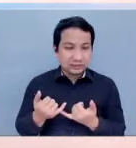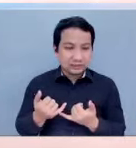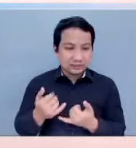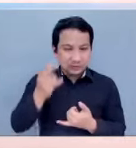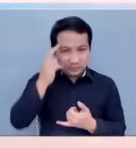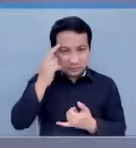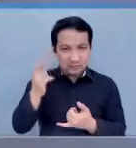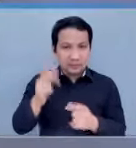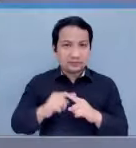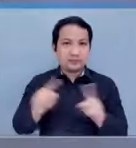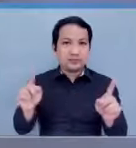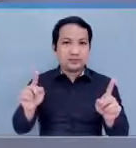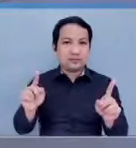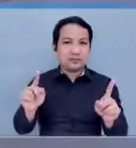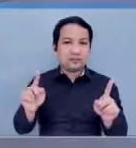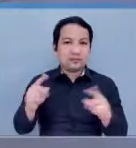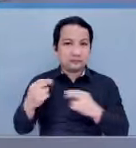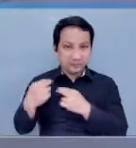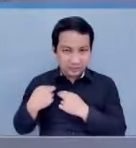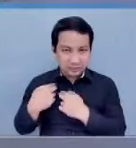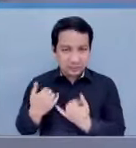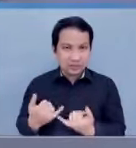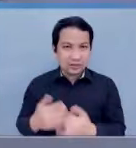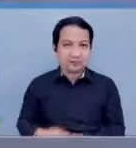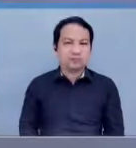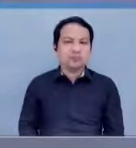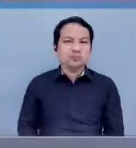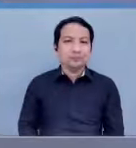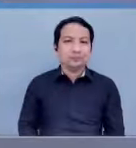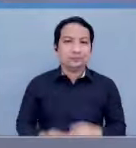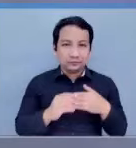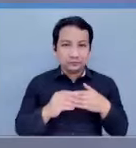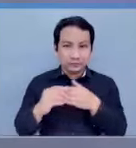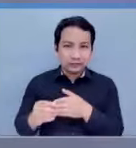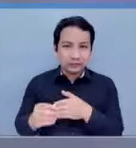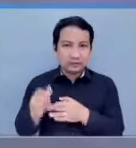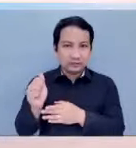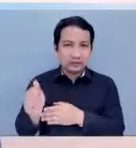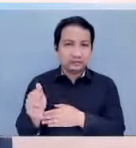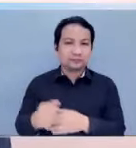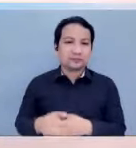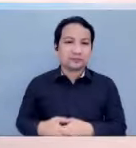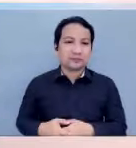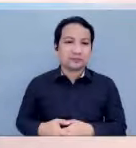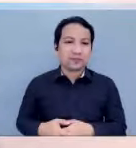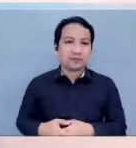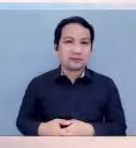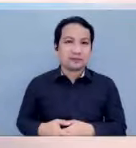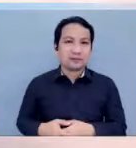different responsibility to guide the new ones, you know? And